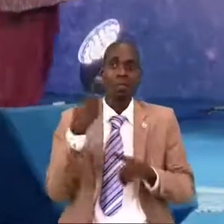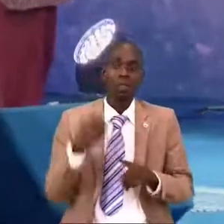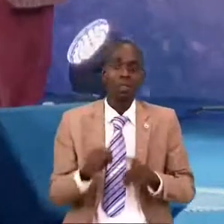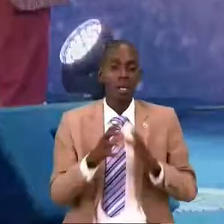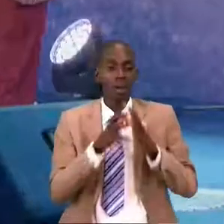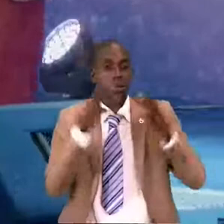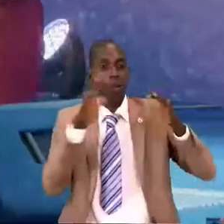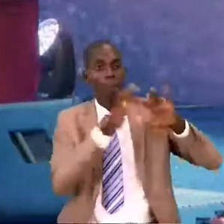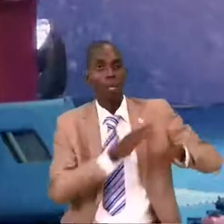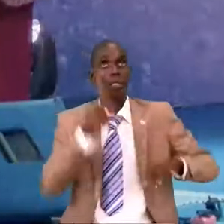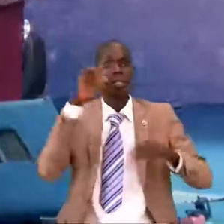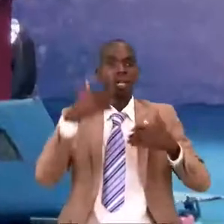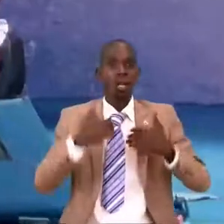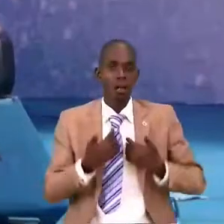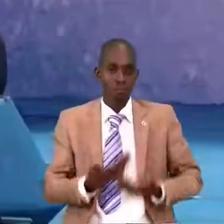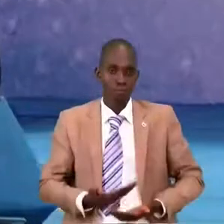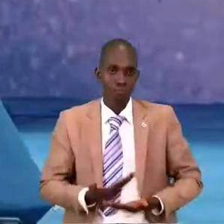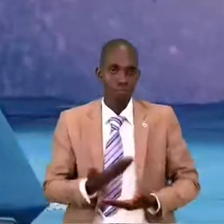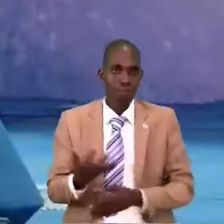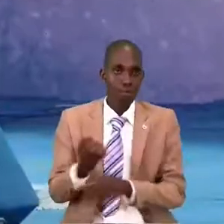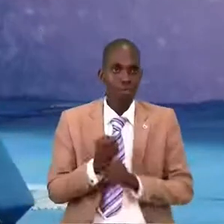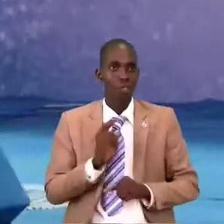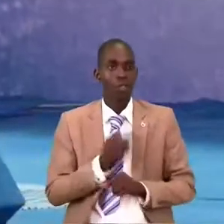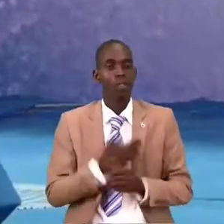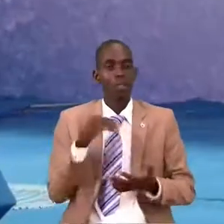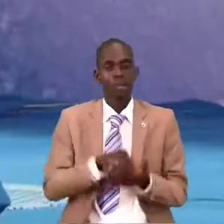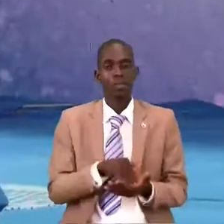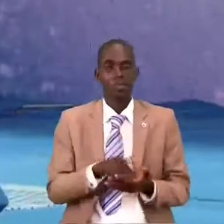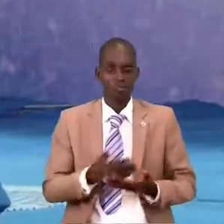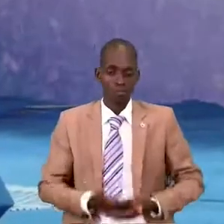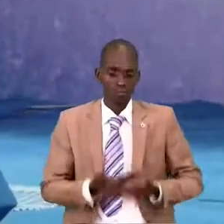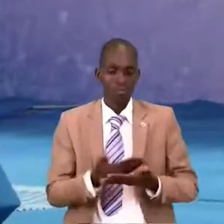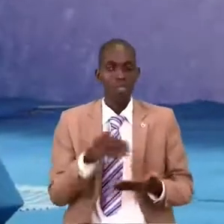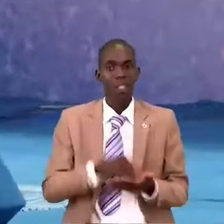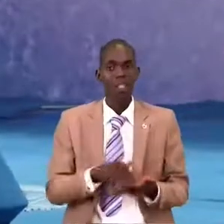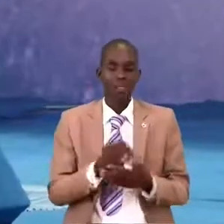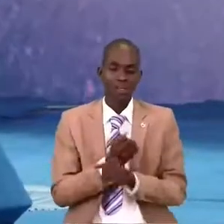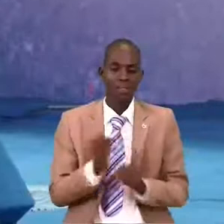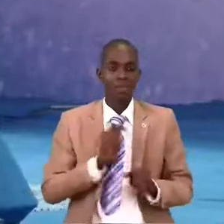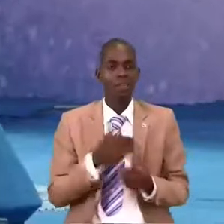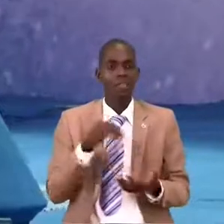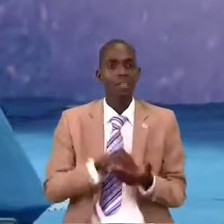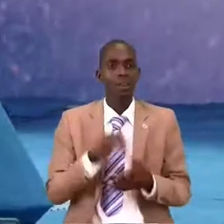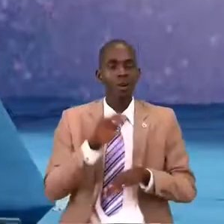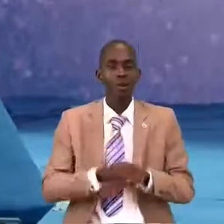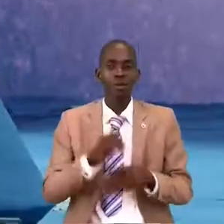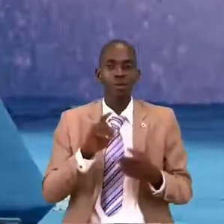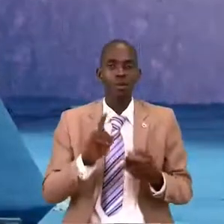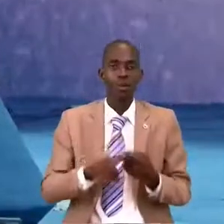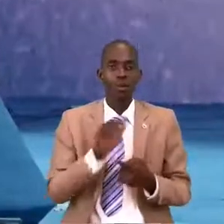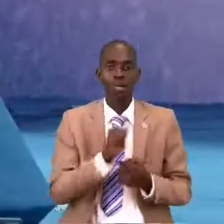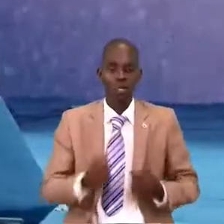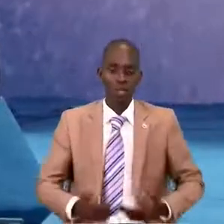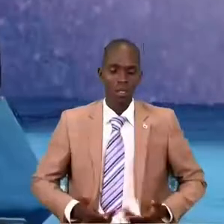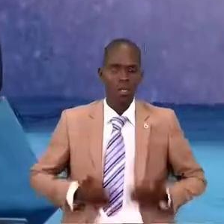nouveau, nous a régénéré pour une espérance vivante par la résurrection de Jésus-Christ